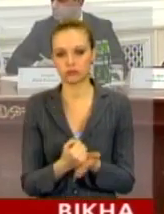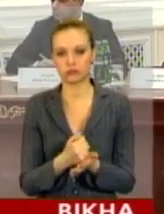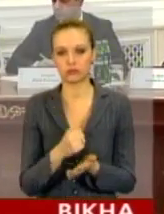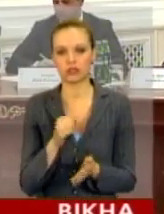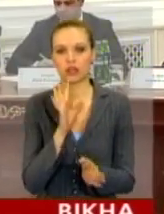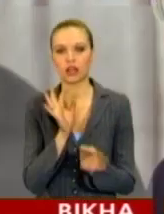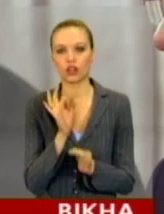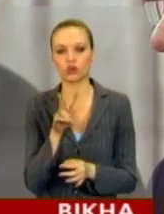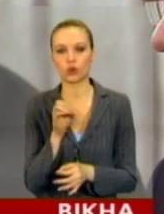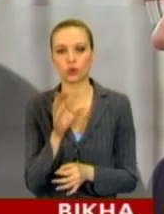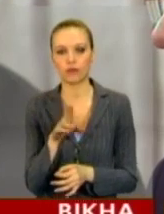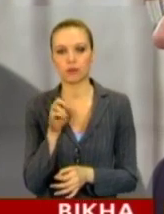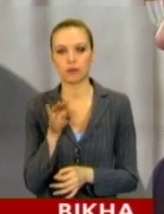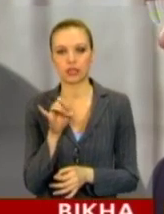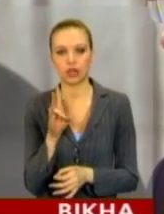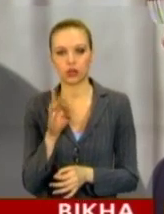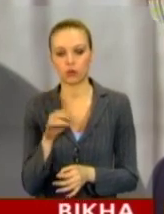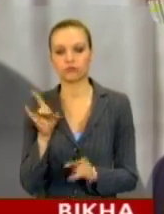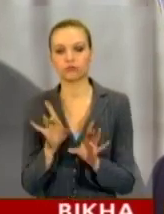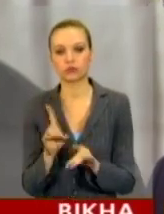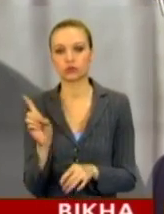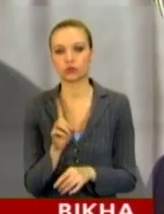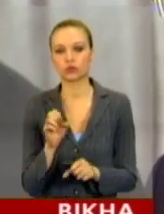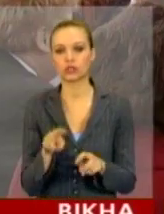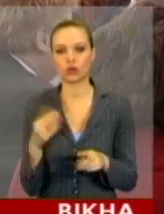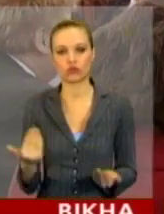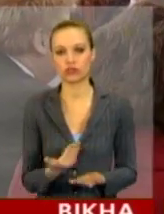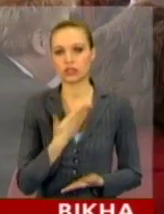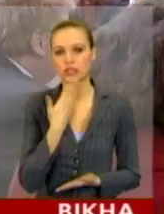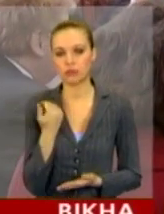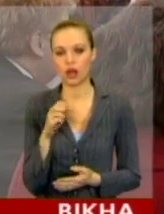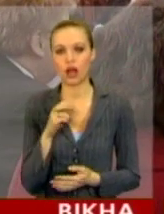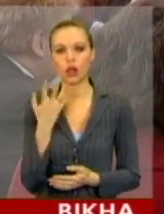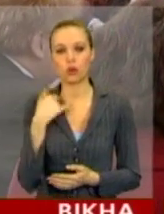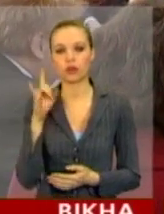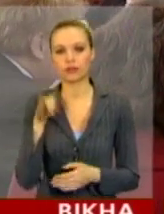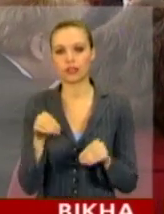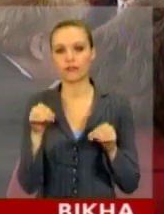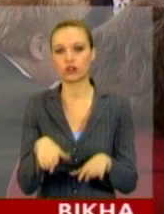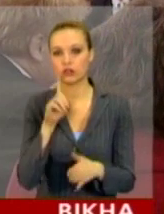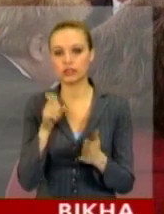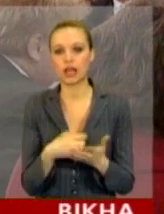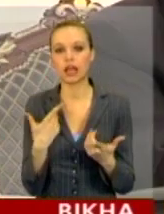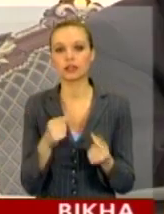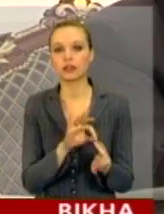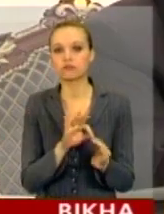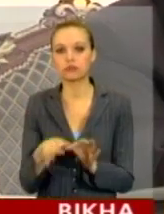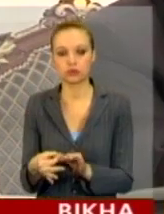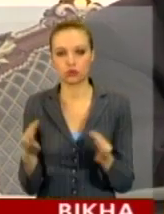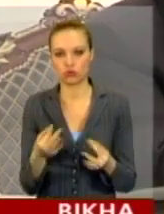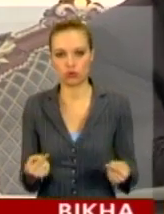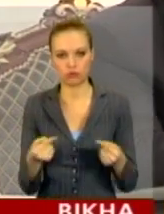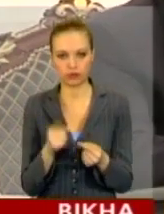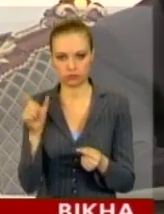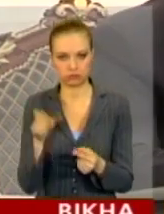речник Клюєва Андрій Петренко. Водночас розповів, що загрози його життю немає. Утім, коли вікна вирішили дізнатися деталі, нічого певного